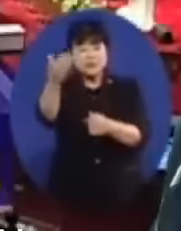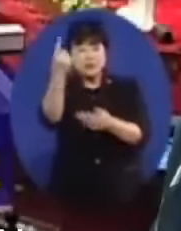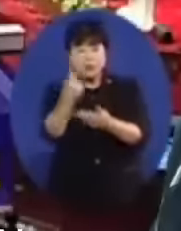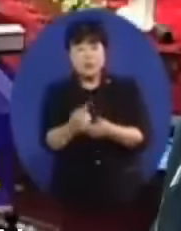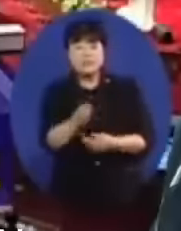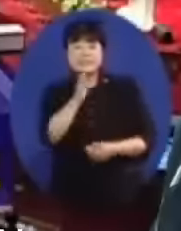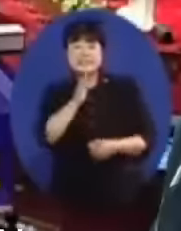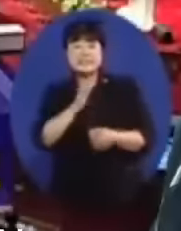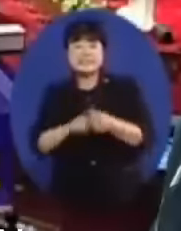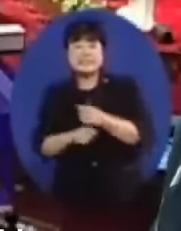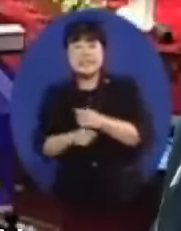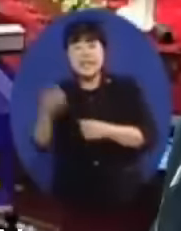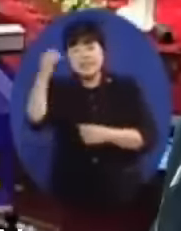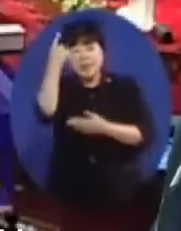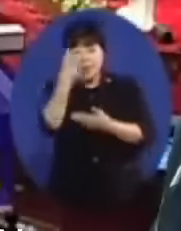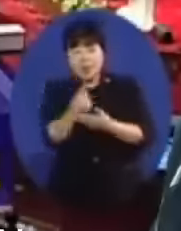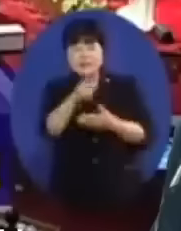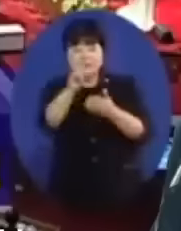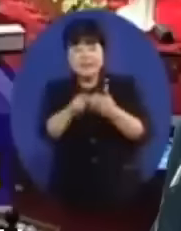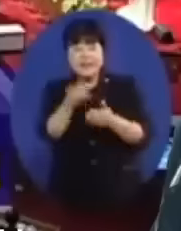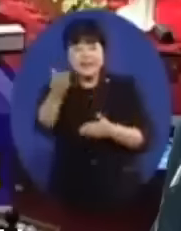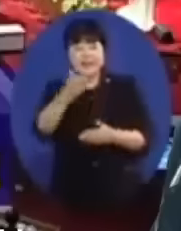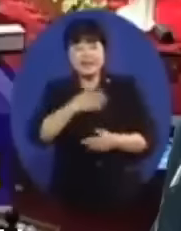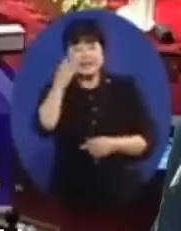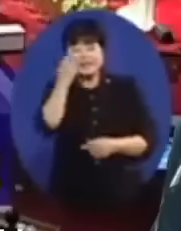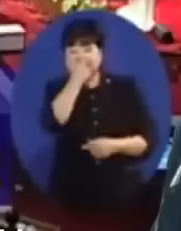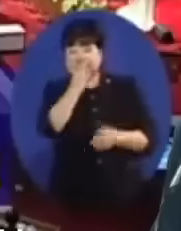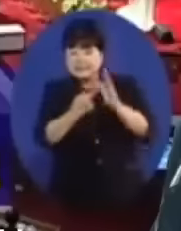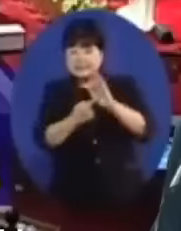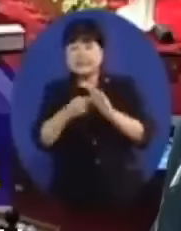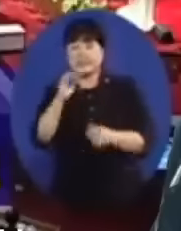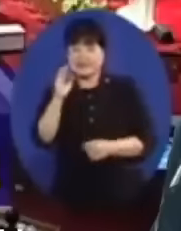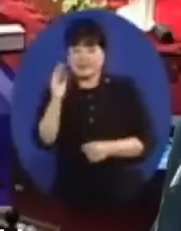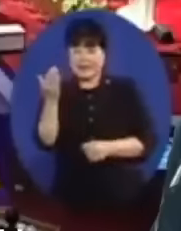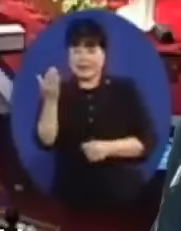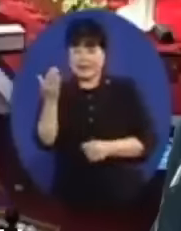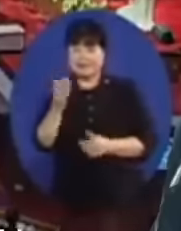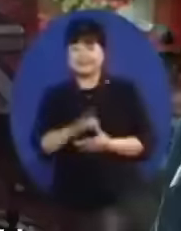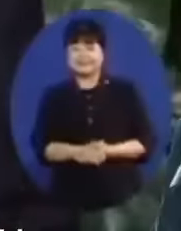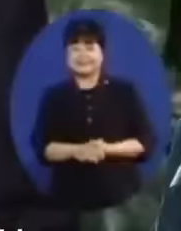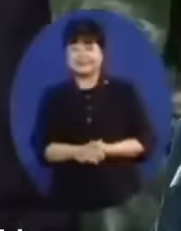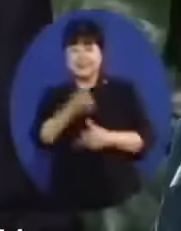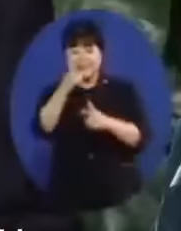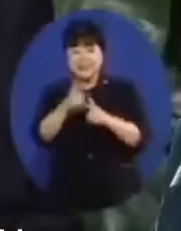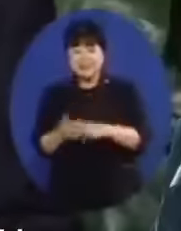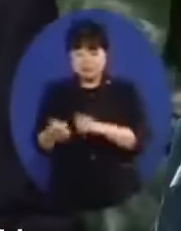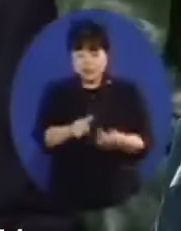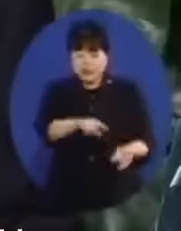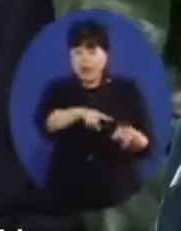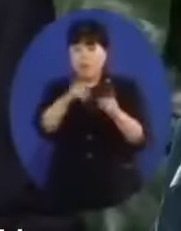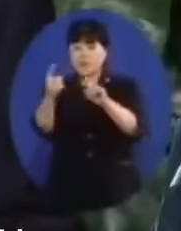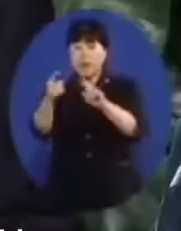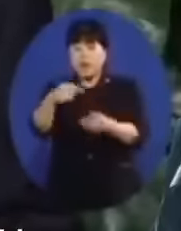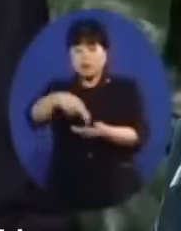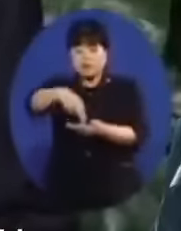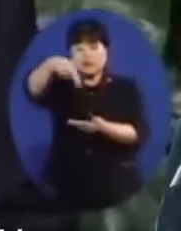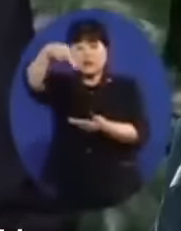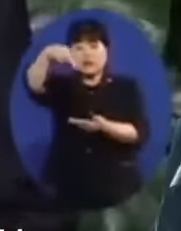진리의 성령이 오실 때 그가 나를 증언할 것이요. 그런 예수님 죽었다가 부활해서